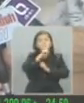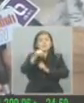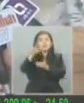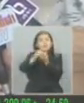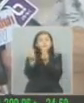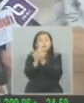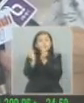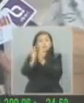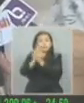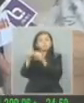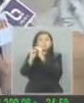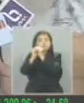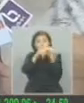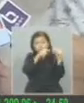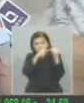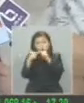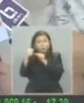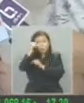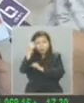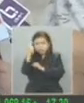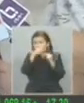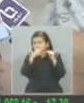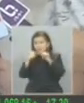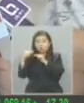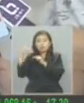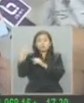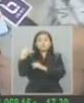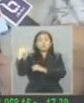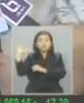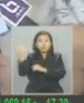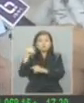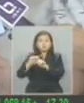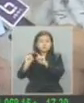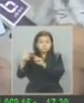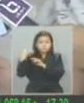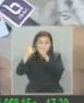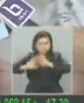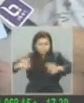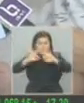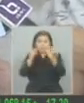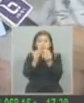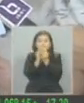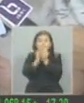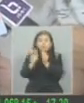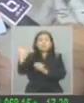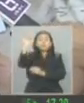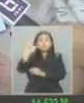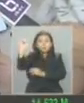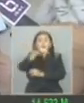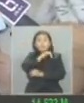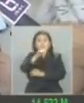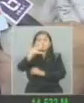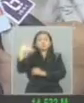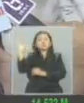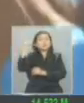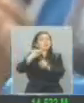แล้วเนี่ยจะต่อด้วยเวิร์ลคัพอีกวันหนึ่งเวิร์ลคัพนี้ก็เป็นสิ่งที่สำคัญเพราะยุโรปก็มาด้วยมาทั่วทุก